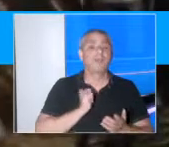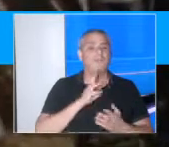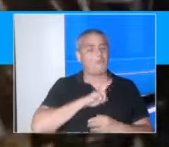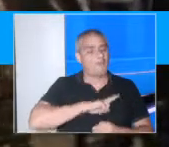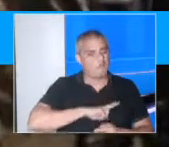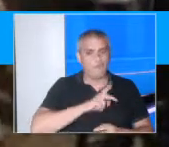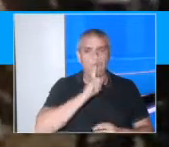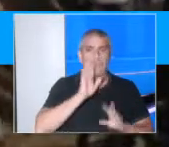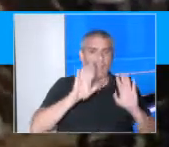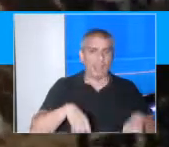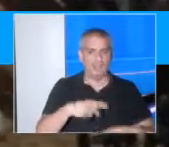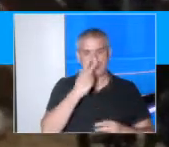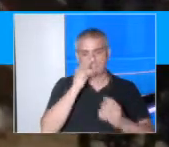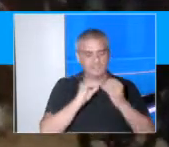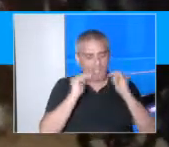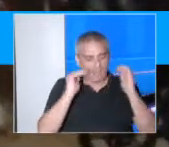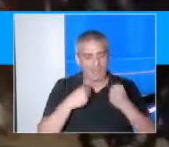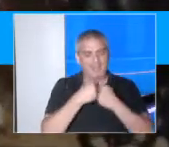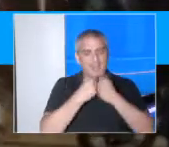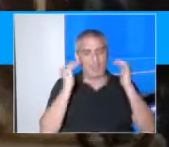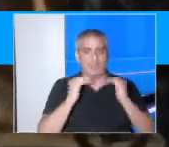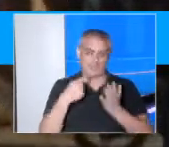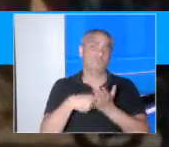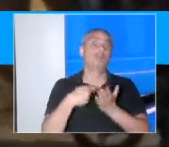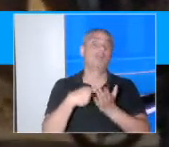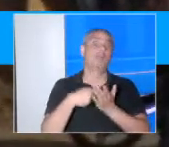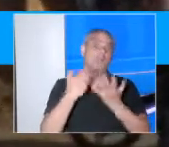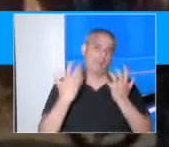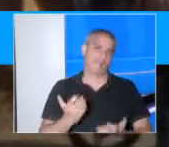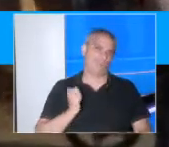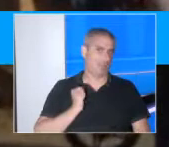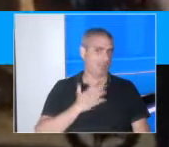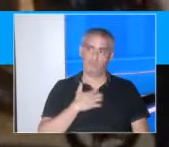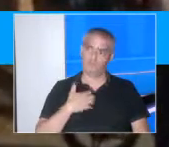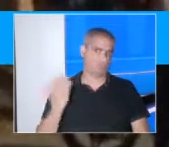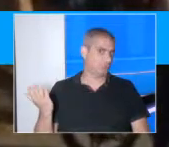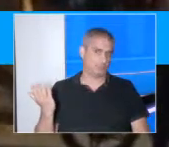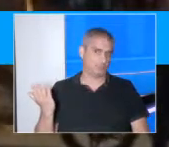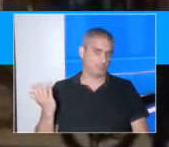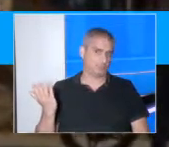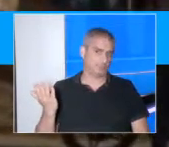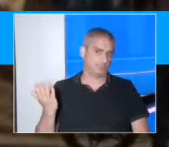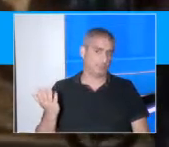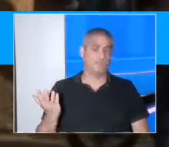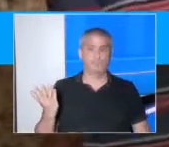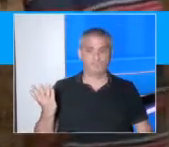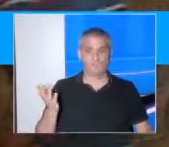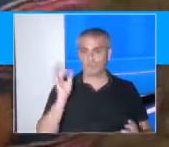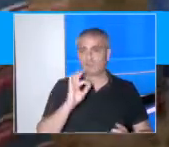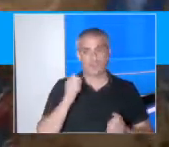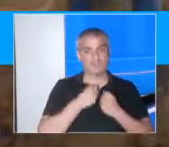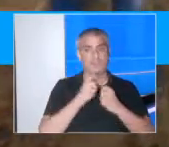ביום שבת, ניסה לצמצם חיכוך ושילם על זה במחיר מאוד כבד. יש לנו... לוחם מסתערב